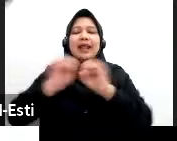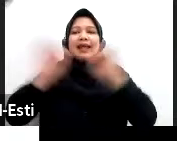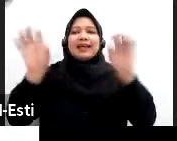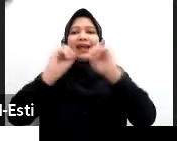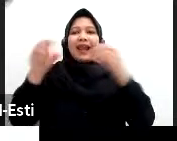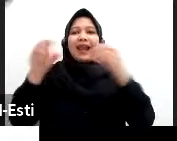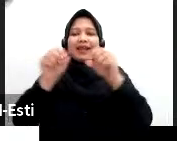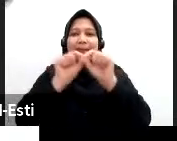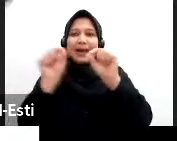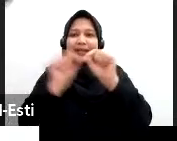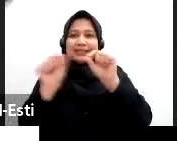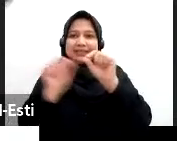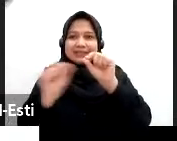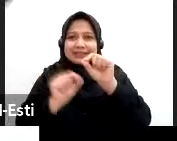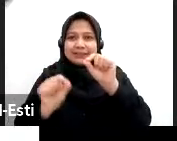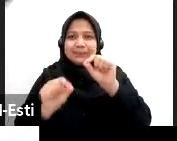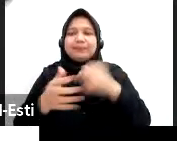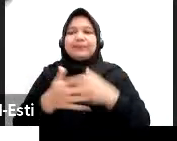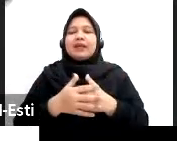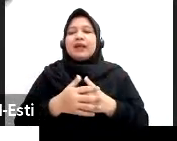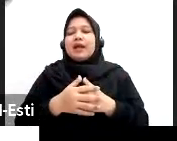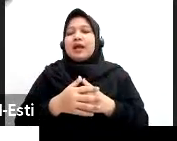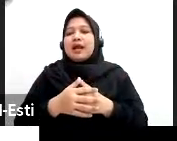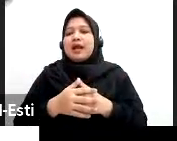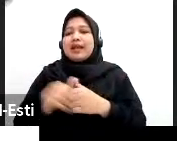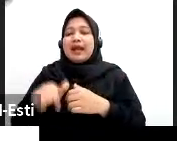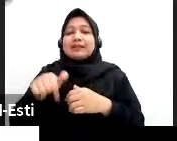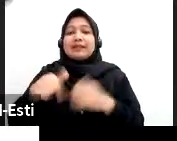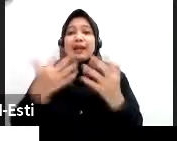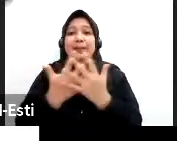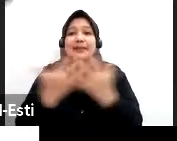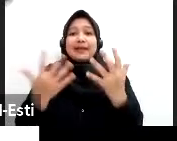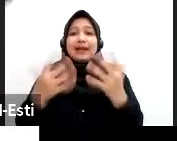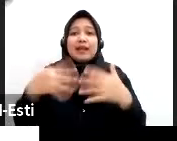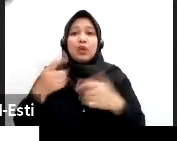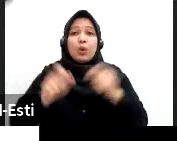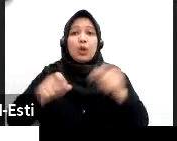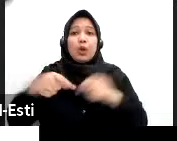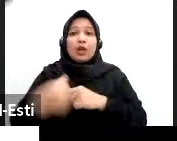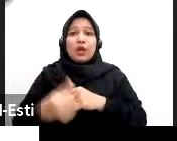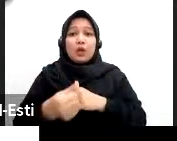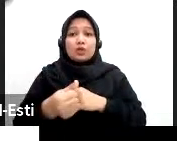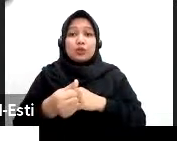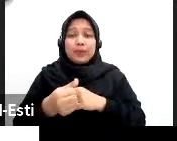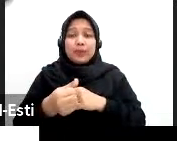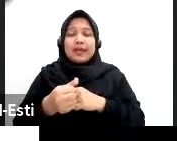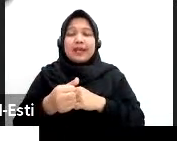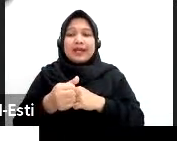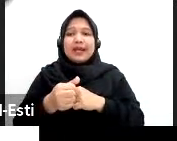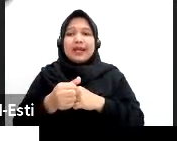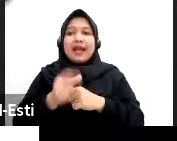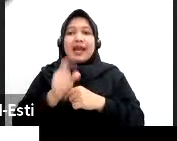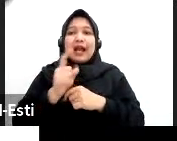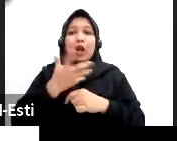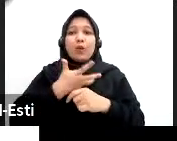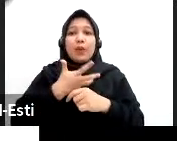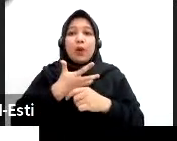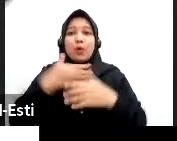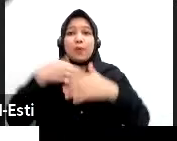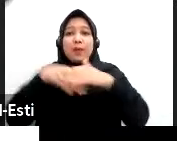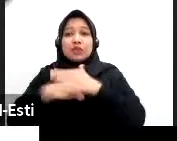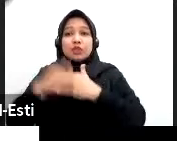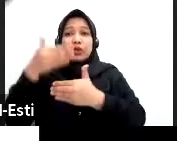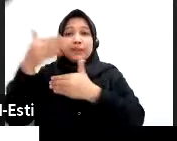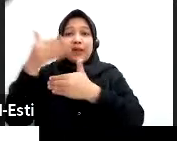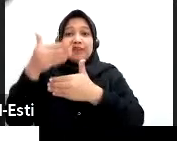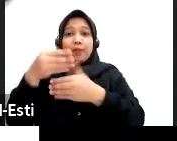literasi digital lagi Jadi kalau power of masyarakat ataupun konsumen harus mengetahui sebelum masuk ke dalam wafom